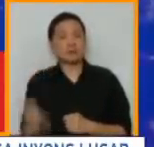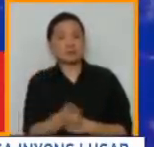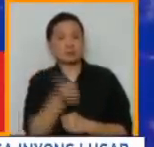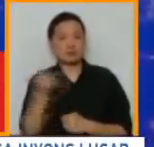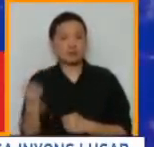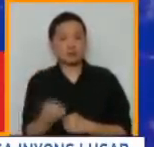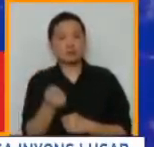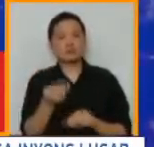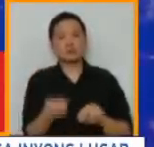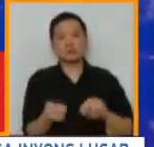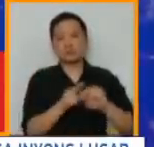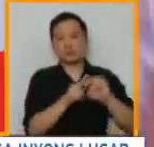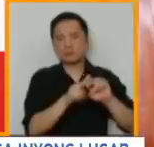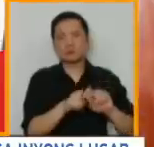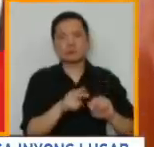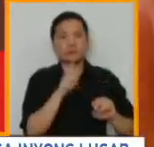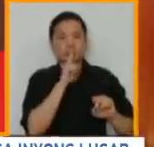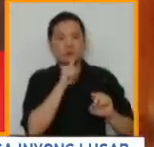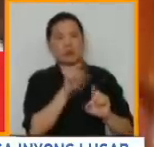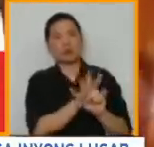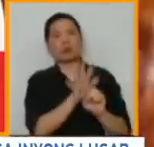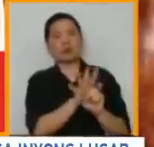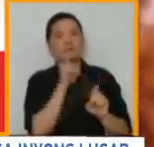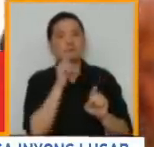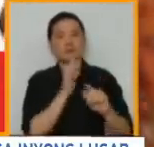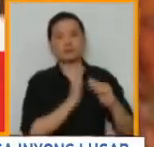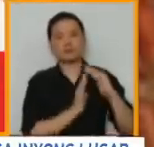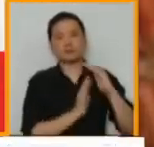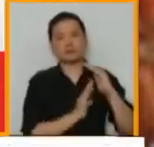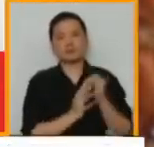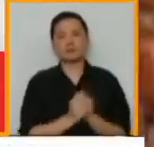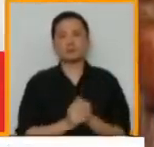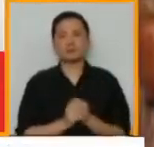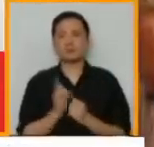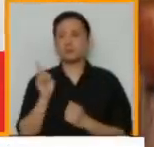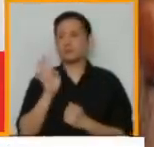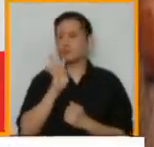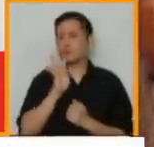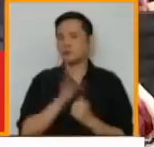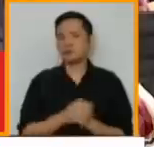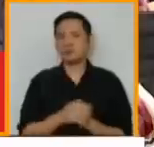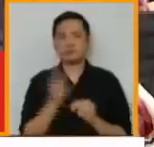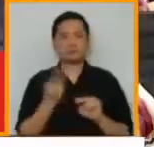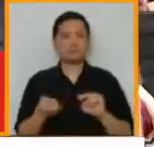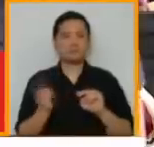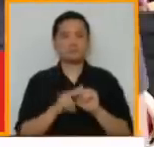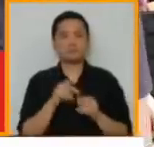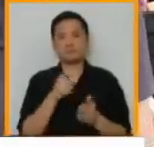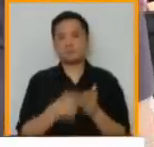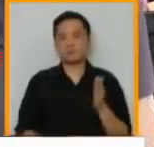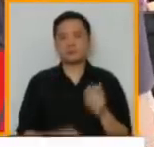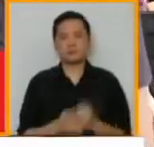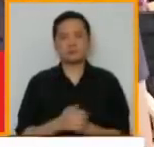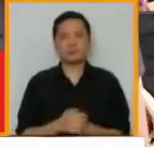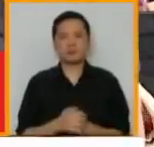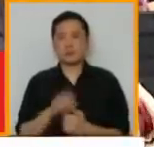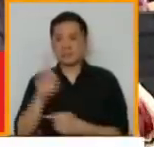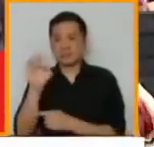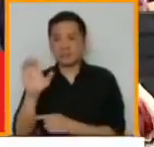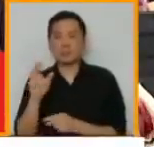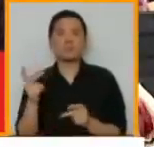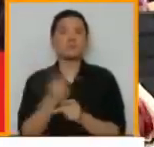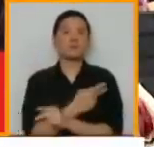ang benta nila sa mga customer. Mataas na. Ano pa kaya sa December? Mas lalo pa. Eh,